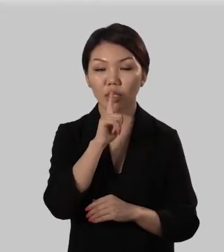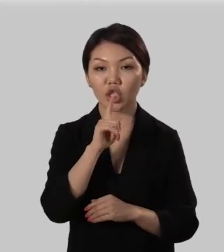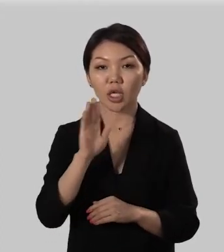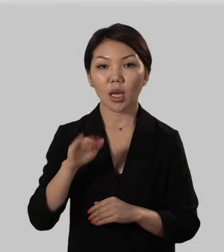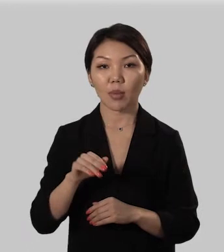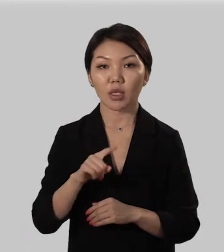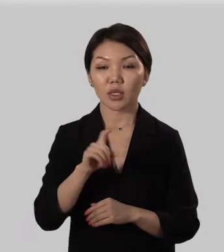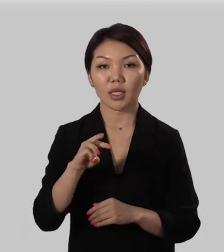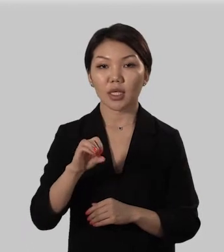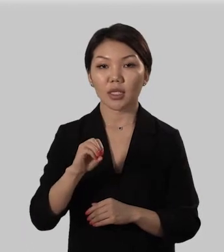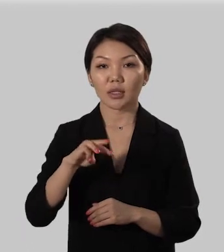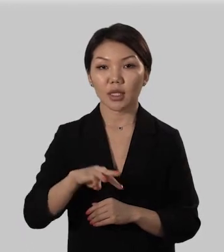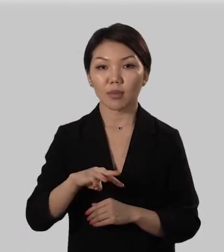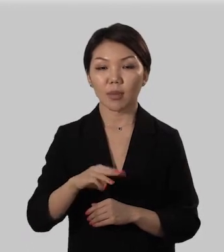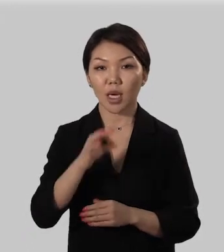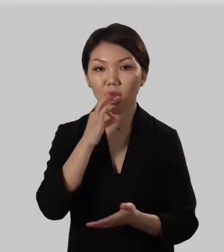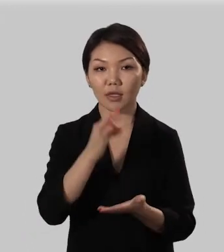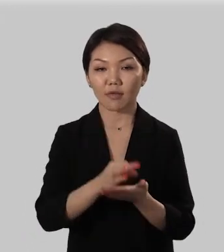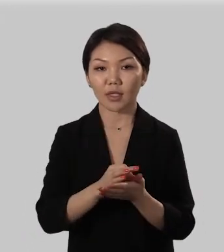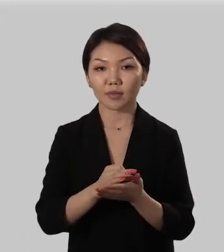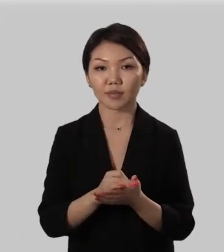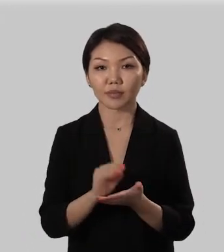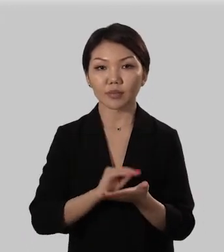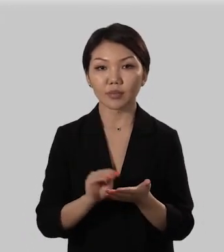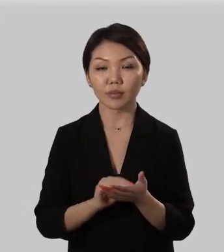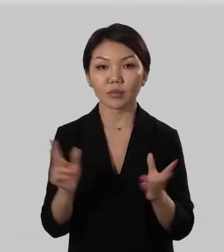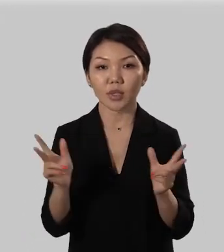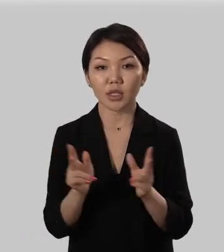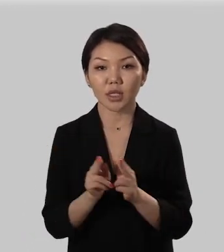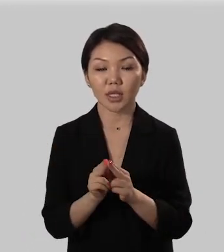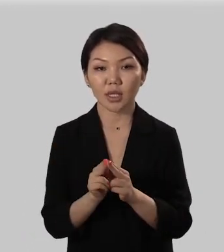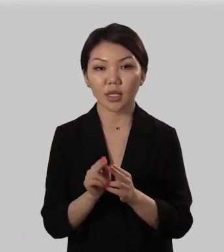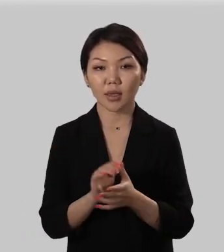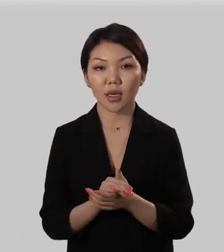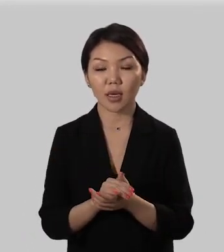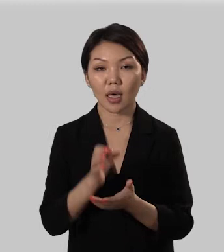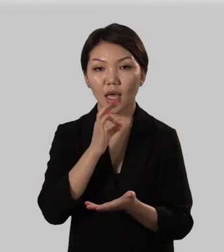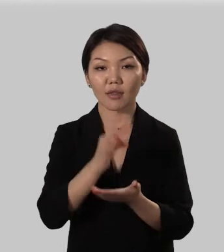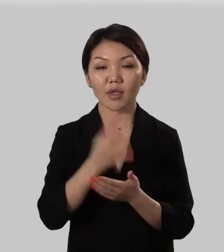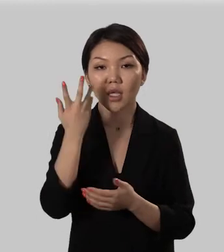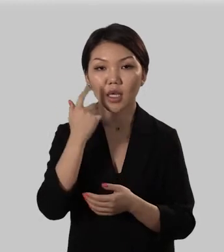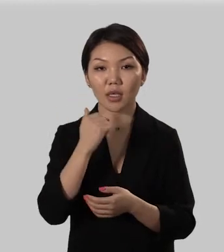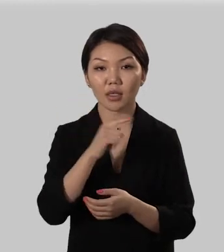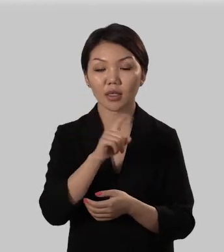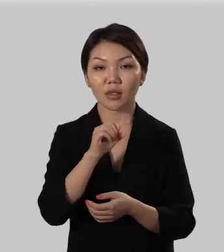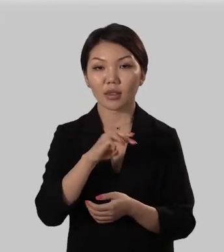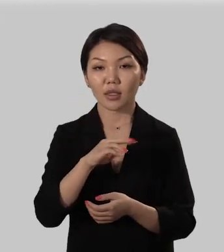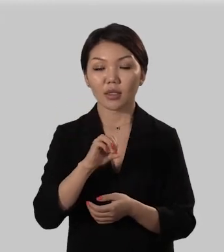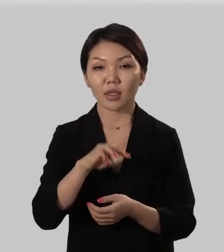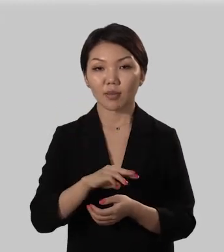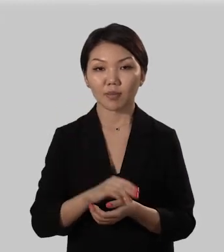слитно затем наречие слитно ответил когда затем